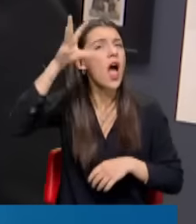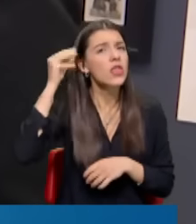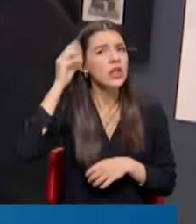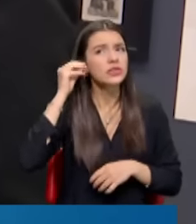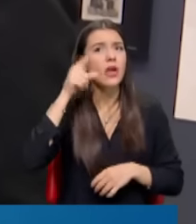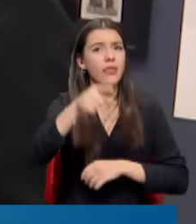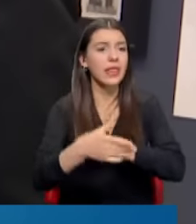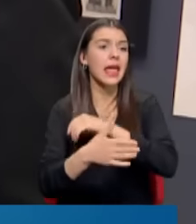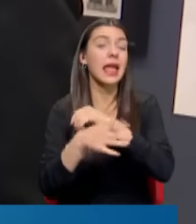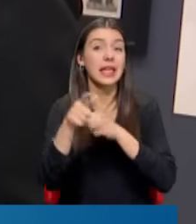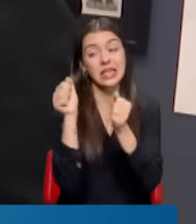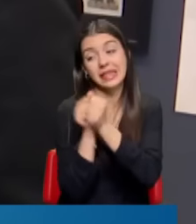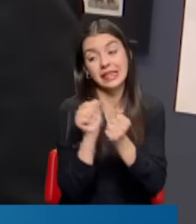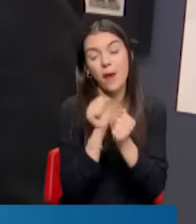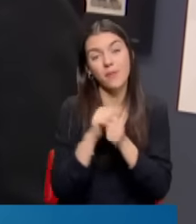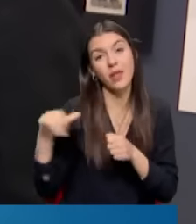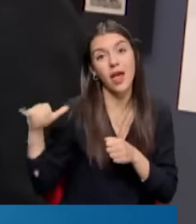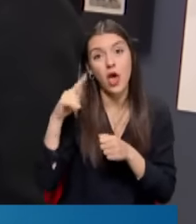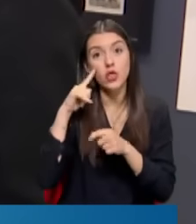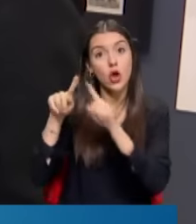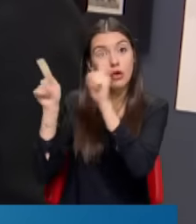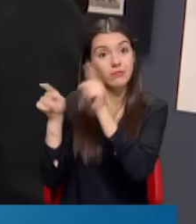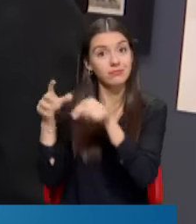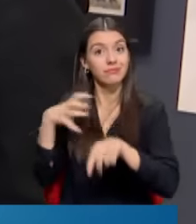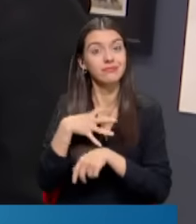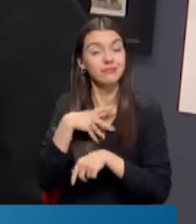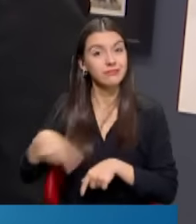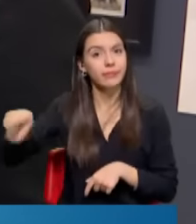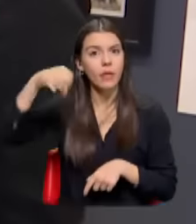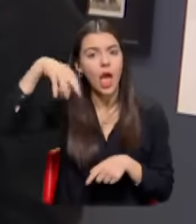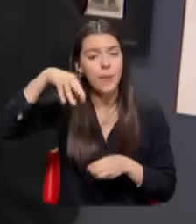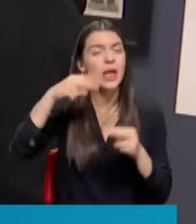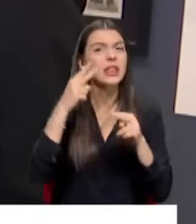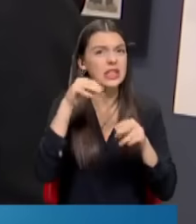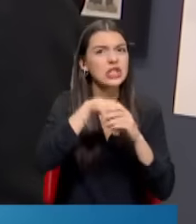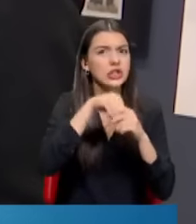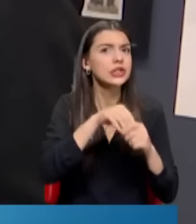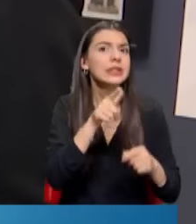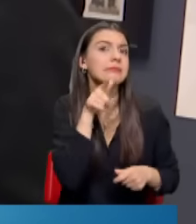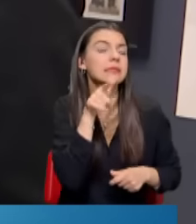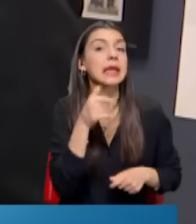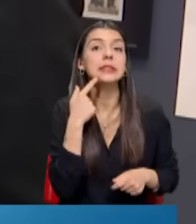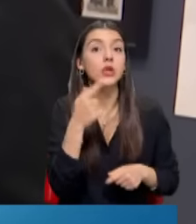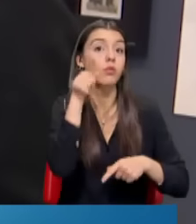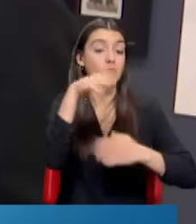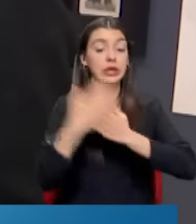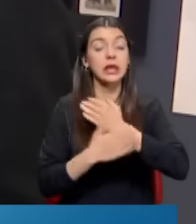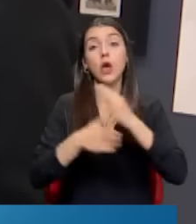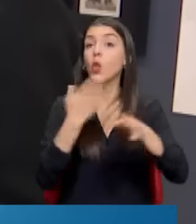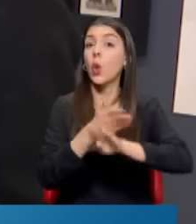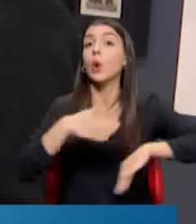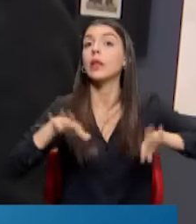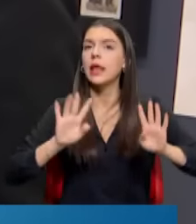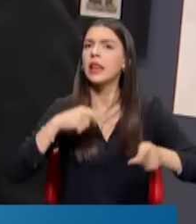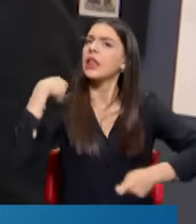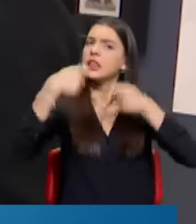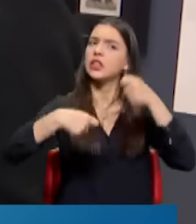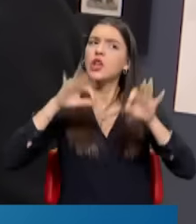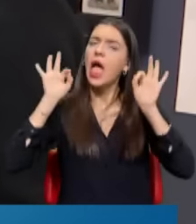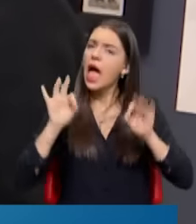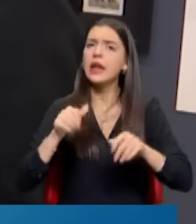yandaş şirketlerin çok canını yakmış ki AKP içinden bir ses diyor ki bu yasaklama doğru değildir. Ticaret her zaman